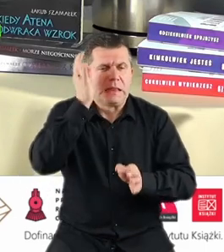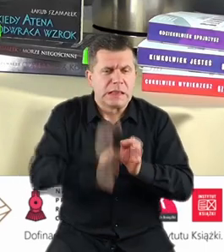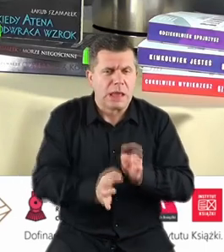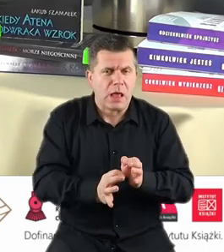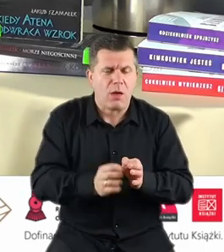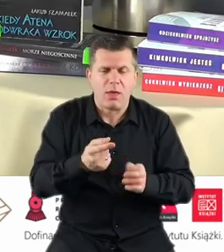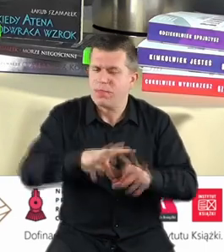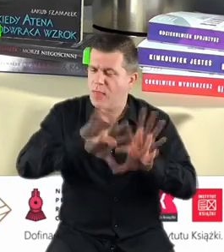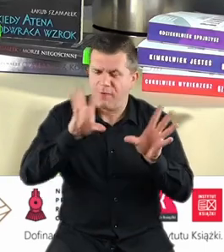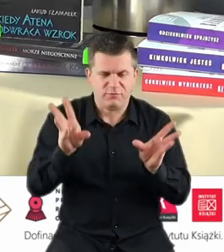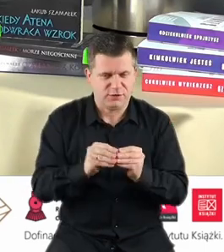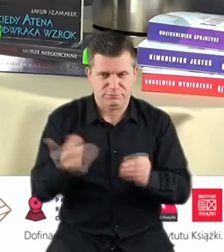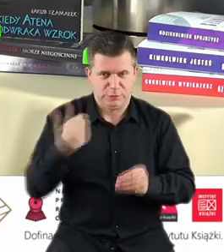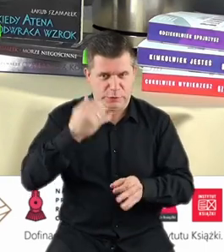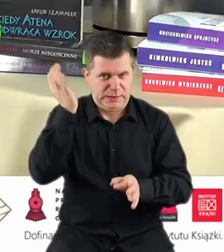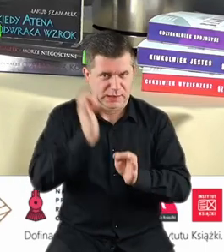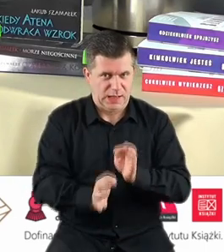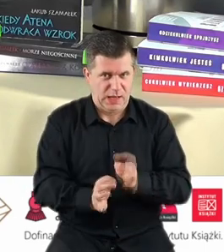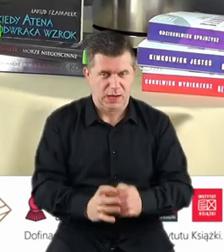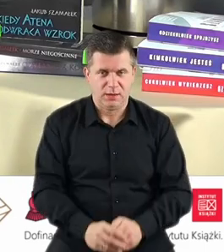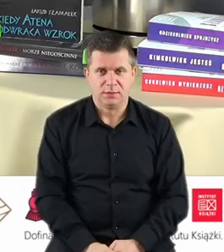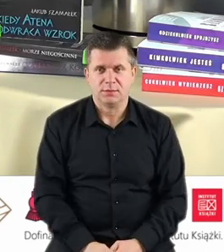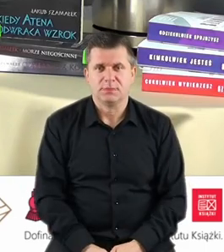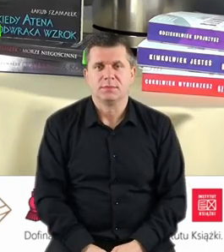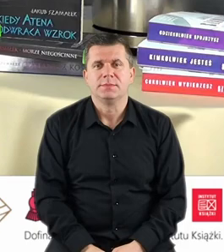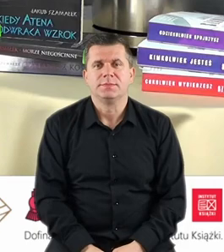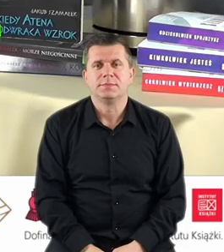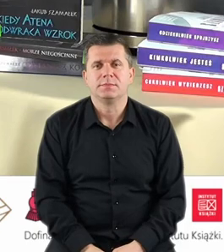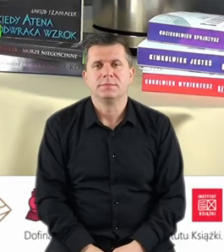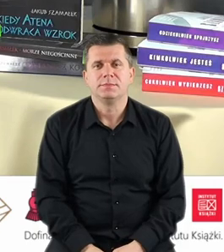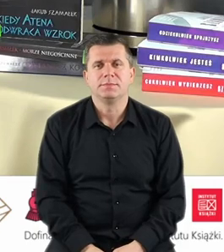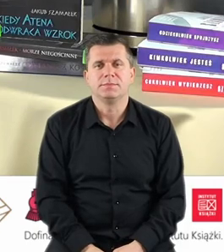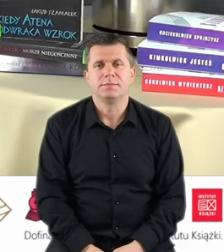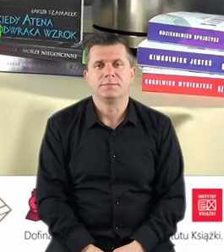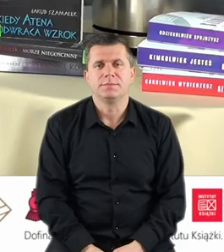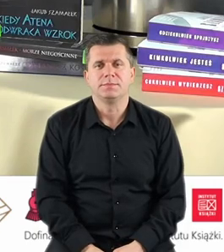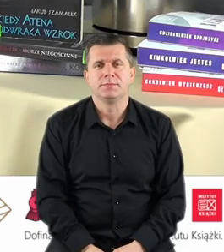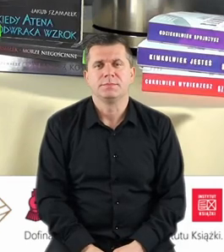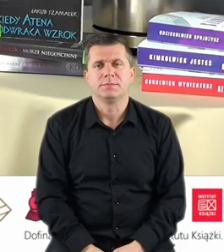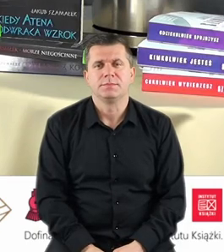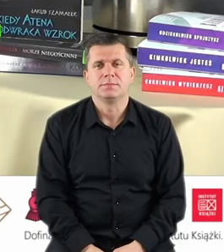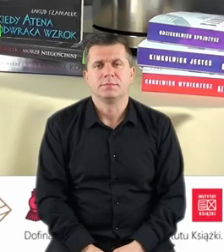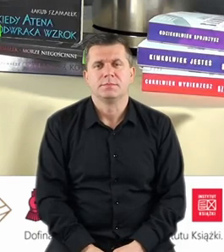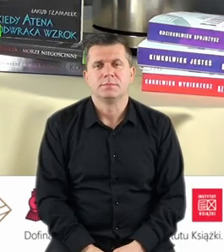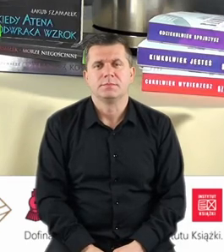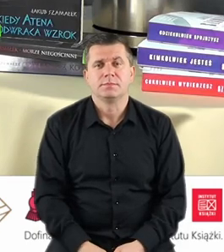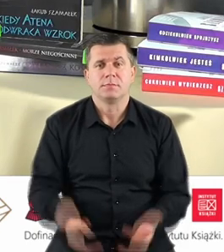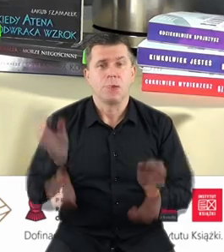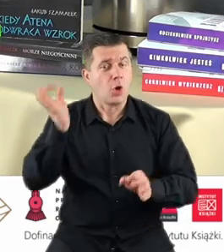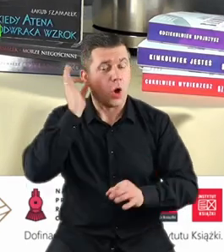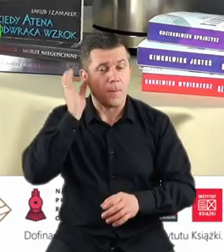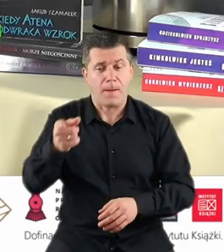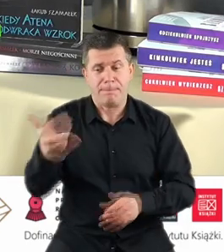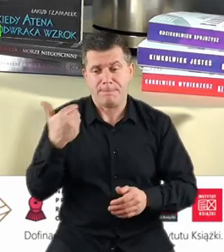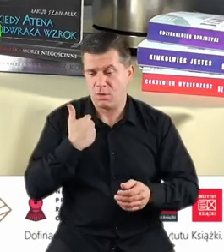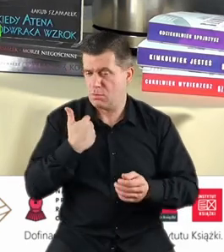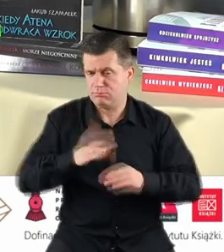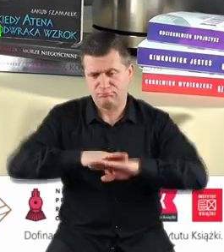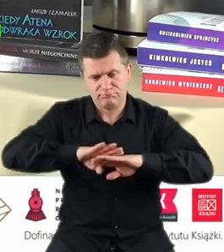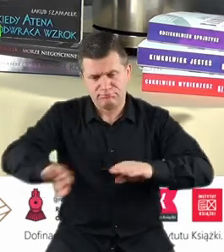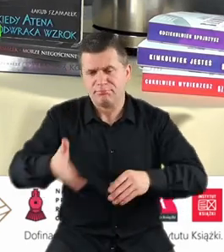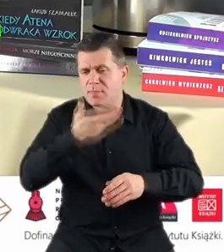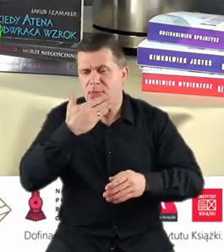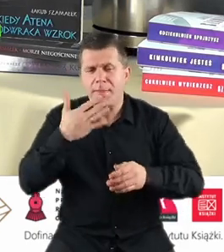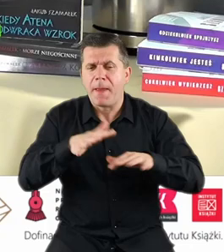a tam wcale nie wszystko było idealne i to o tym też lubimy zapominać. I w związku z tym, że kobiety były zupełnie odcięte, w ogóle